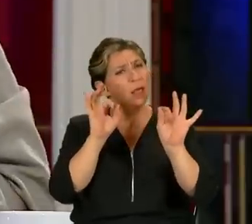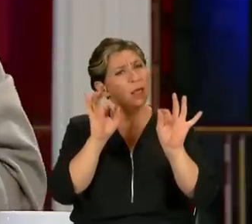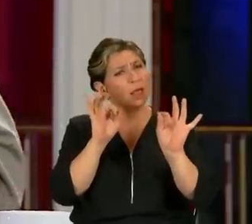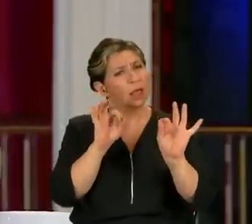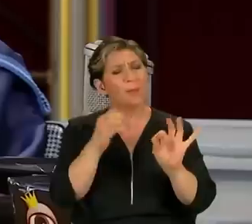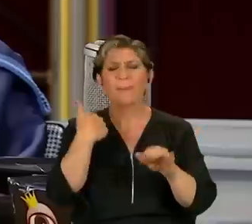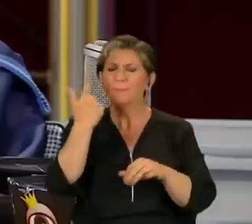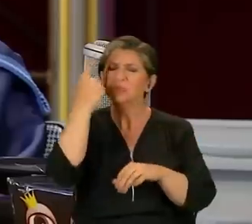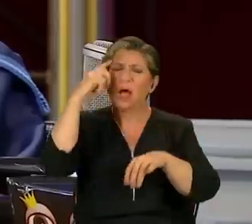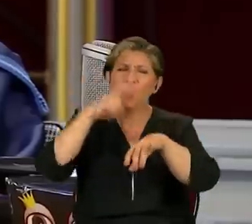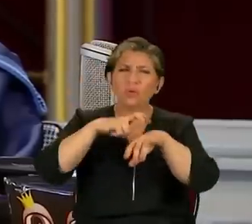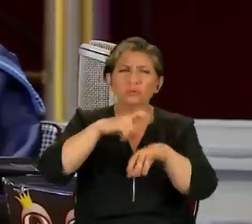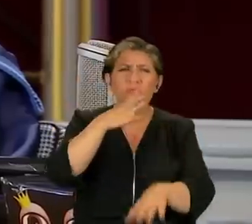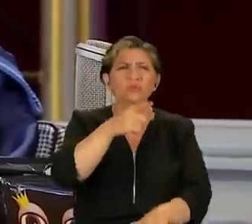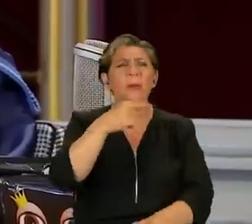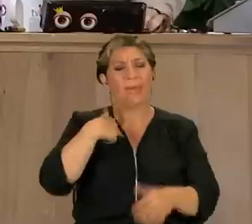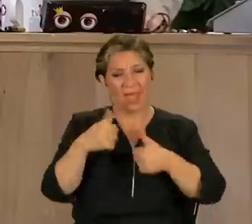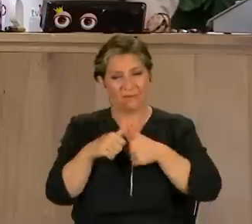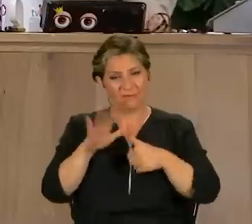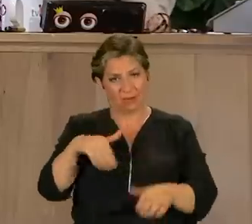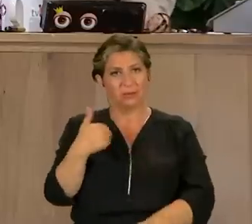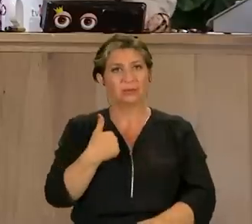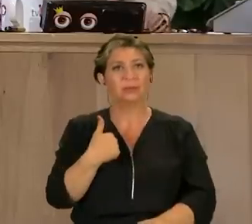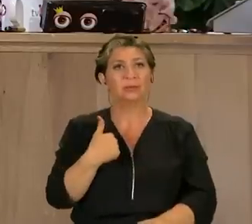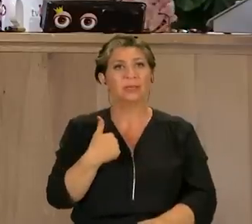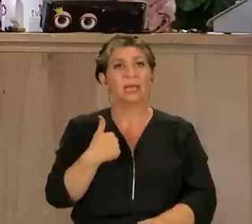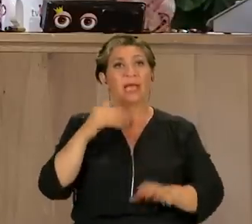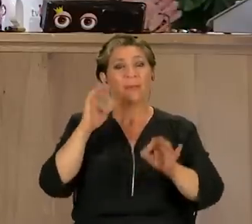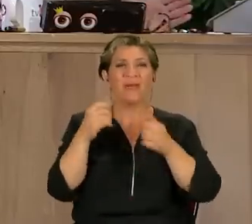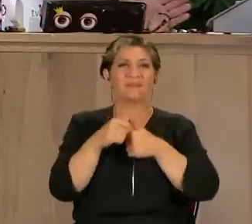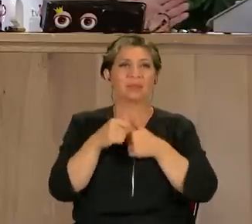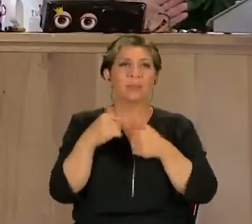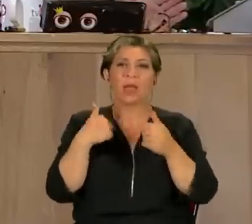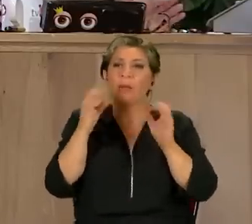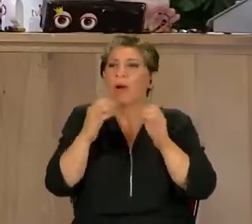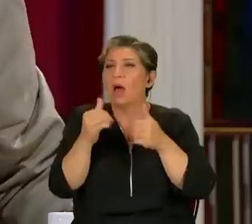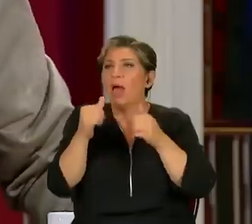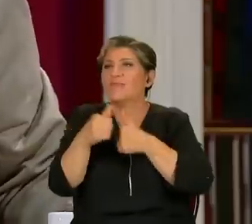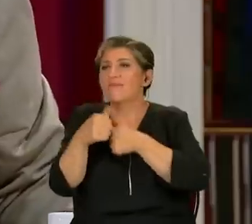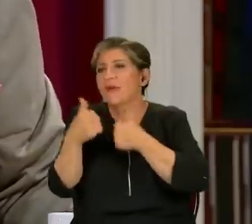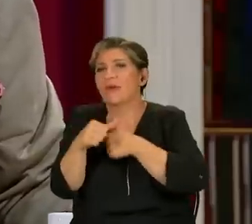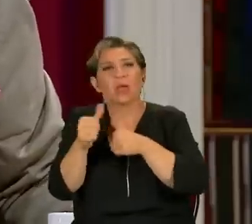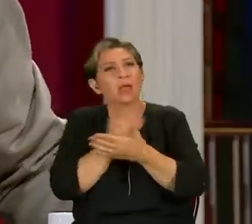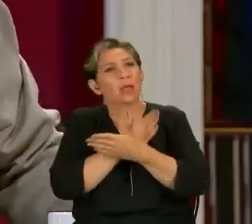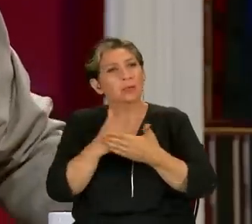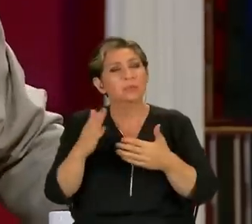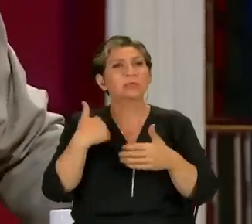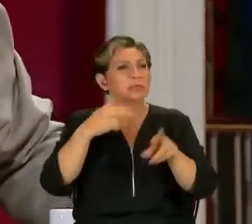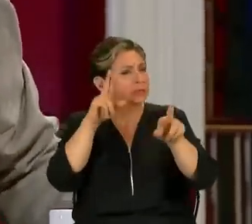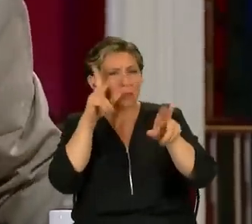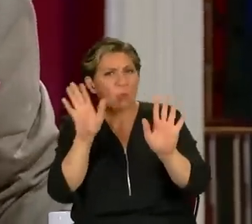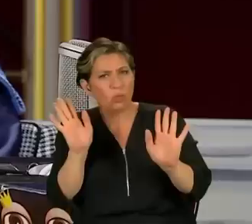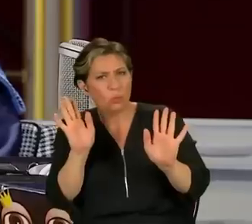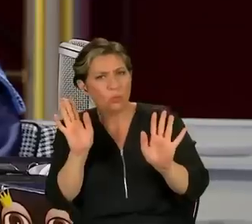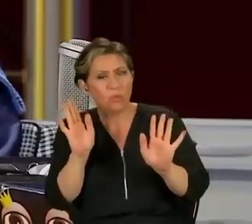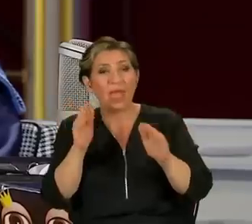Ben ne hatırlıyorum biliyor musun? Ben yine evliydim o sırada ve hep evliydim zaten. Hayatım büyük bir bölümü evli olarak geçti. Tanımıyordum